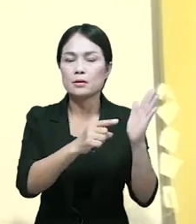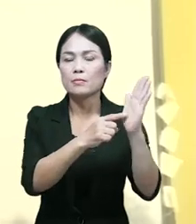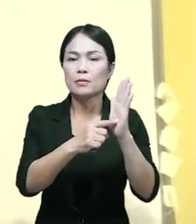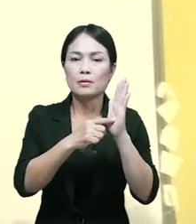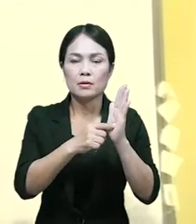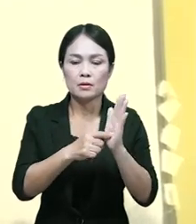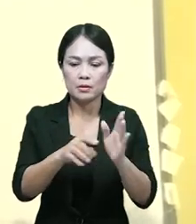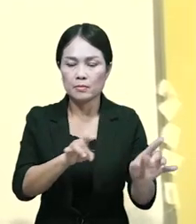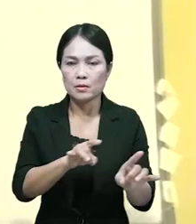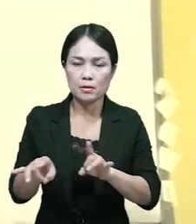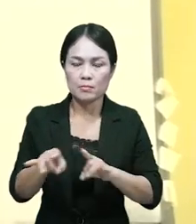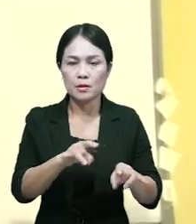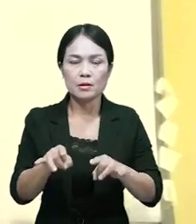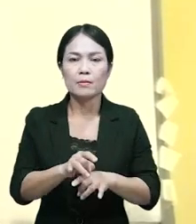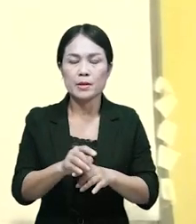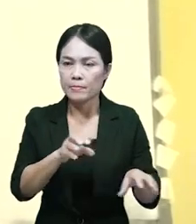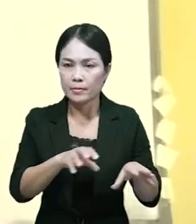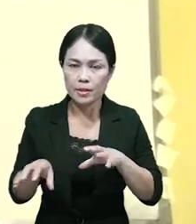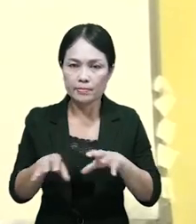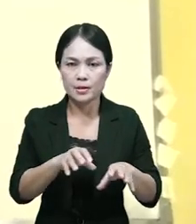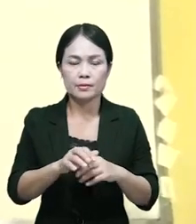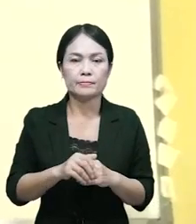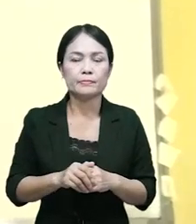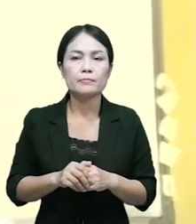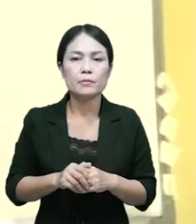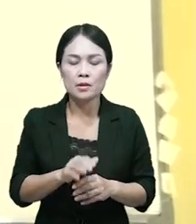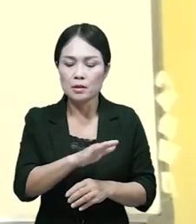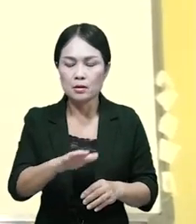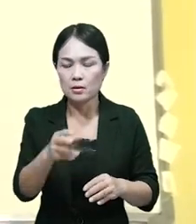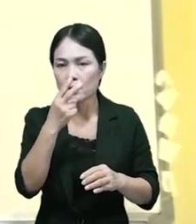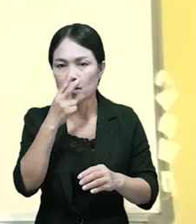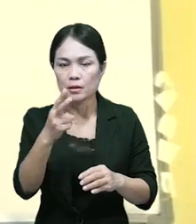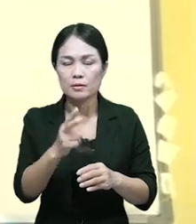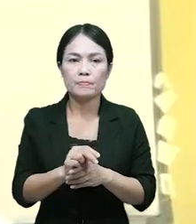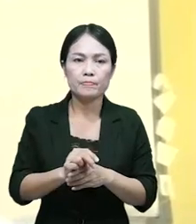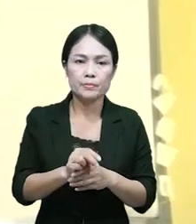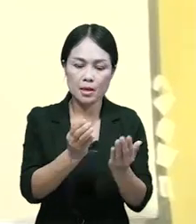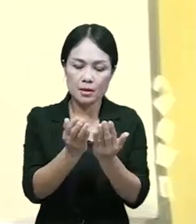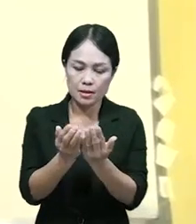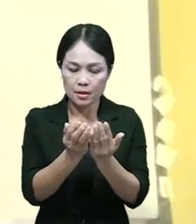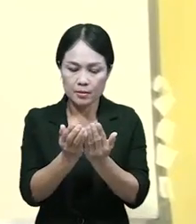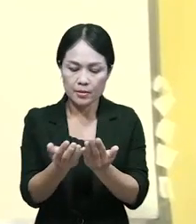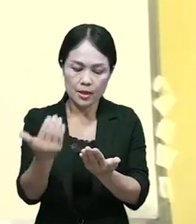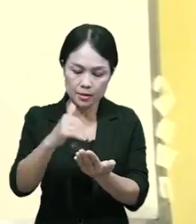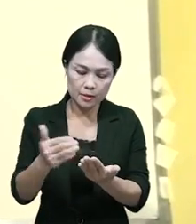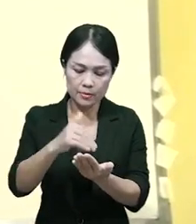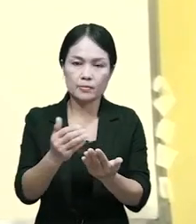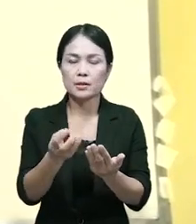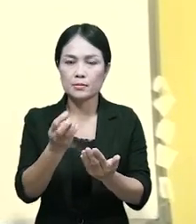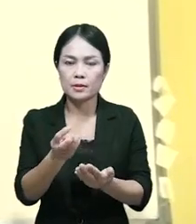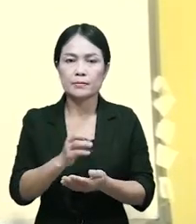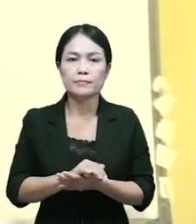អំពីអំពើឬក៏សកម្មភាពអញ្ចឹងកូនមើលមកកូនកូនអានណាកូនណាកូនអានសារឡើងវិញបន្តិចមក